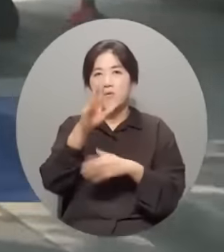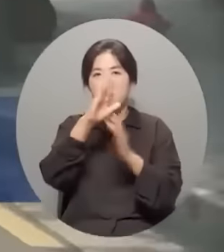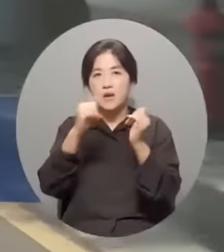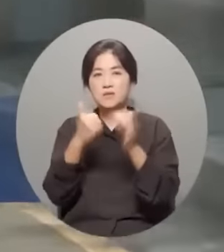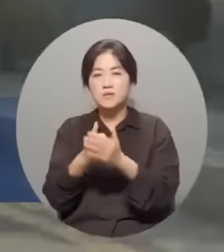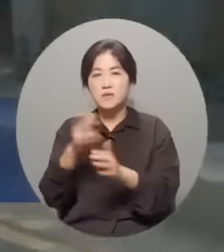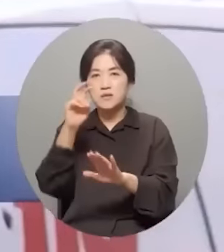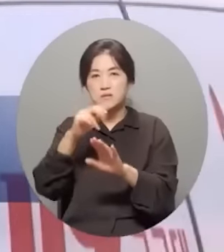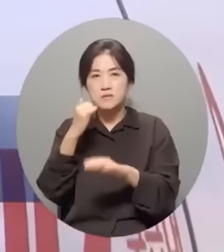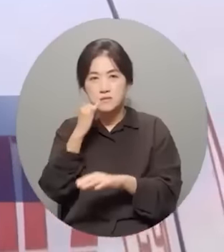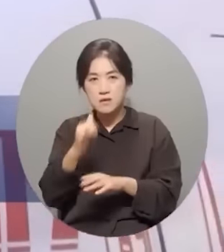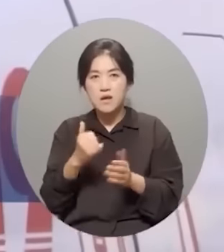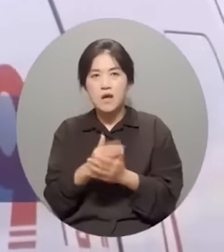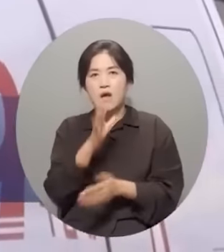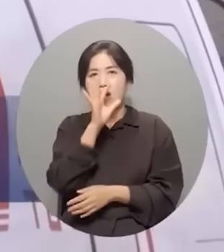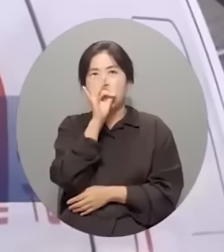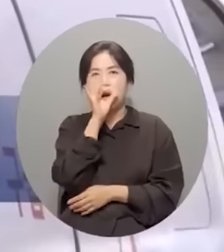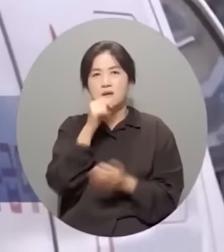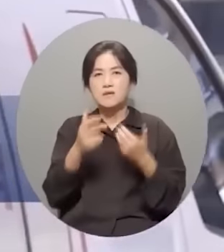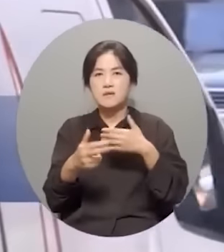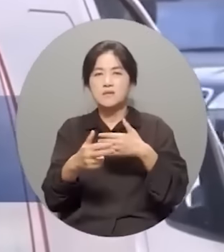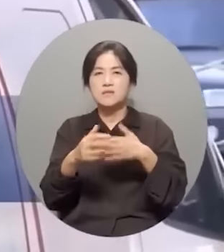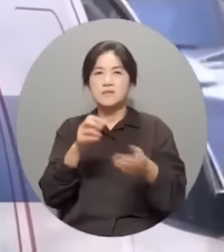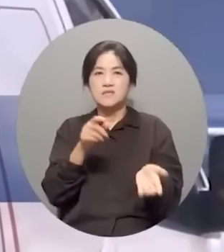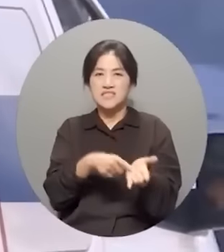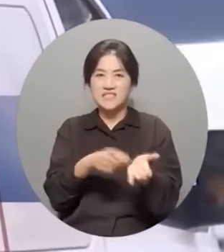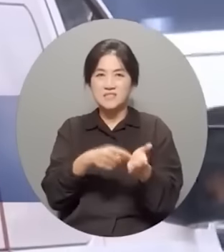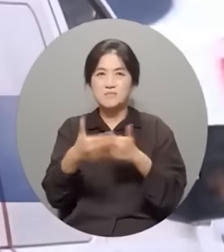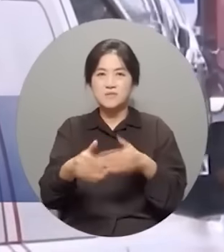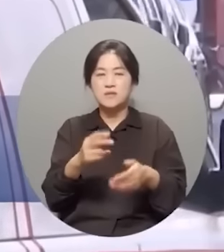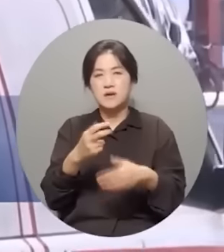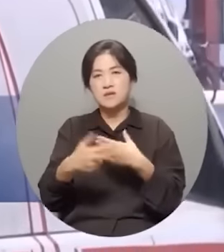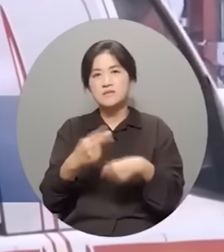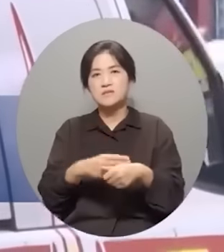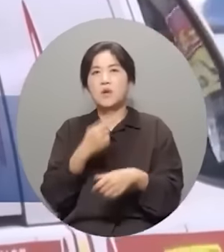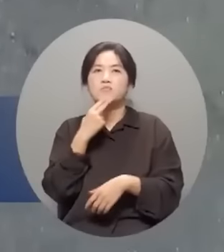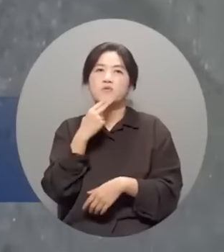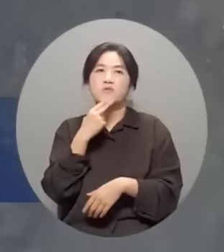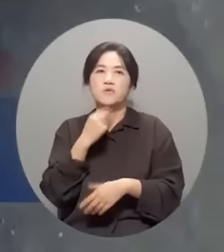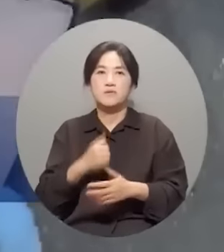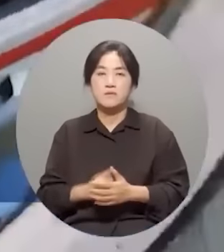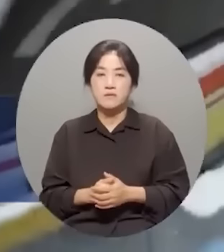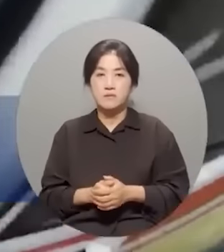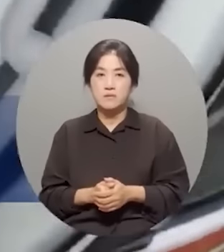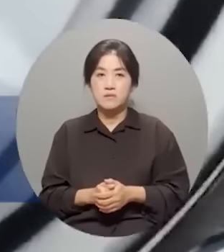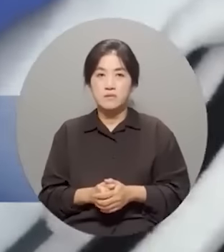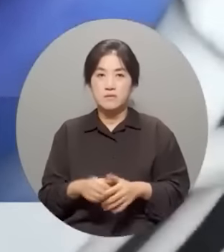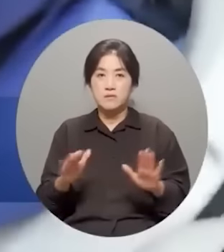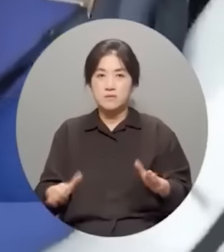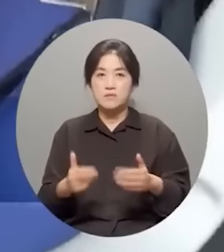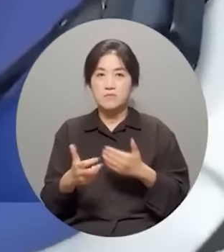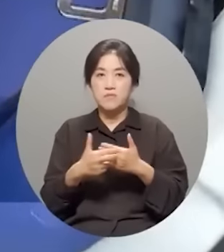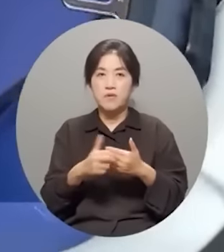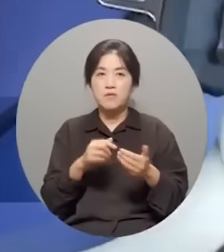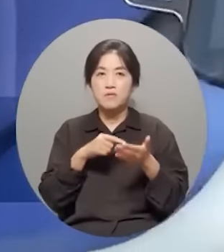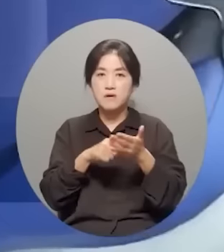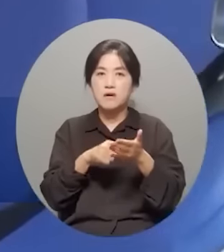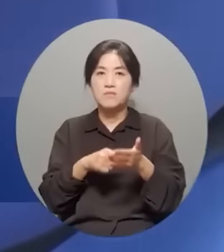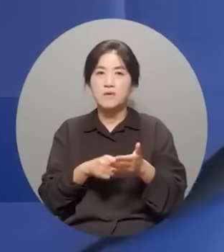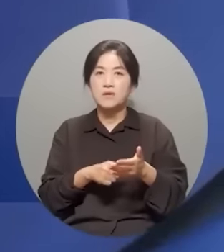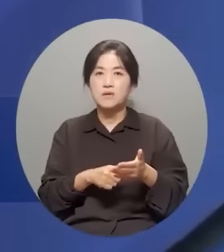문의 좀 들으려고요 안 될 거 같아요 실에 기가 없으셔 가지고 뛰어 놓지도 않고 전화를 하면 이제 거절을 해버려요